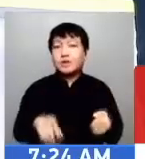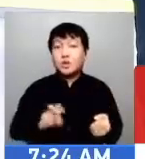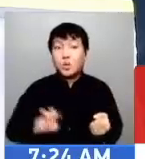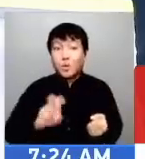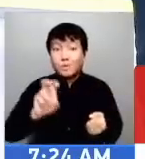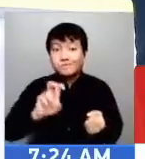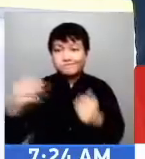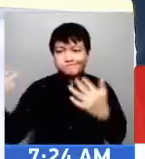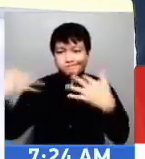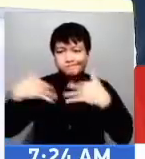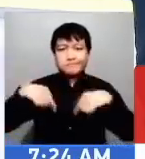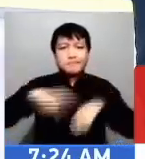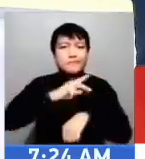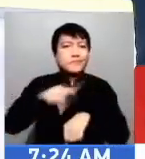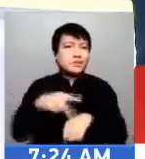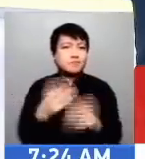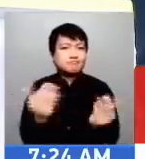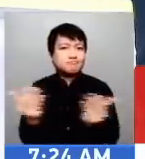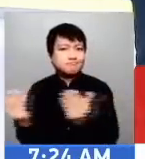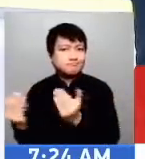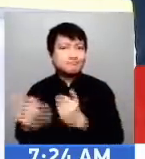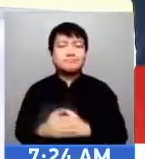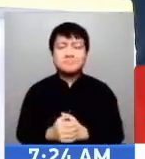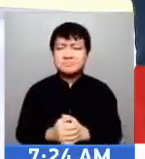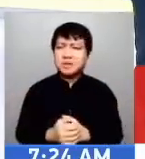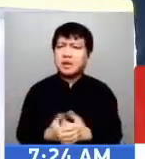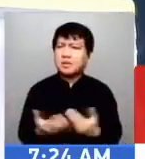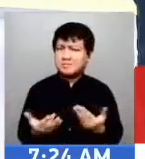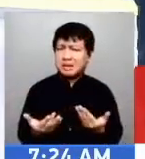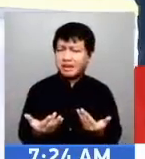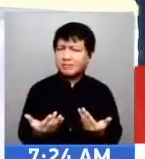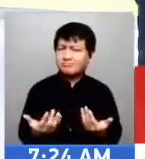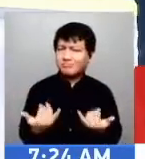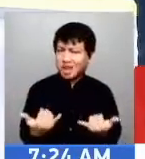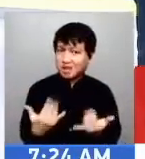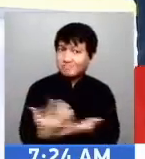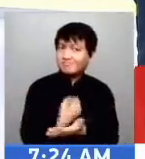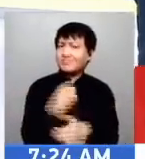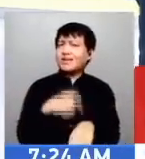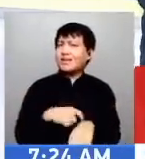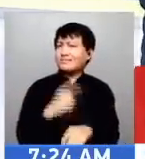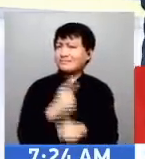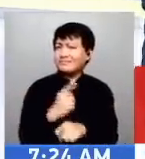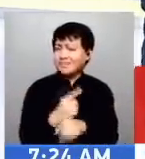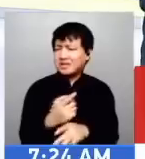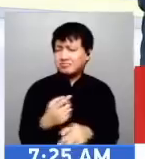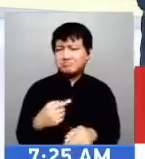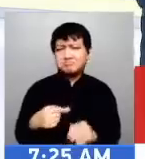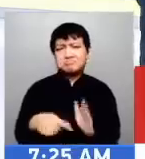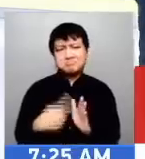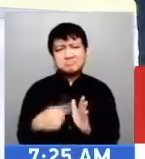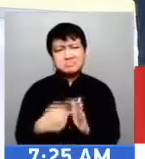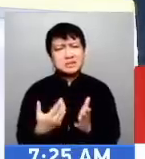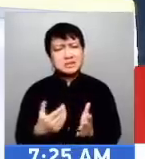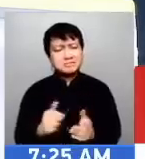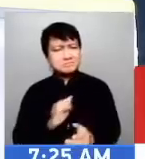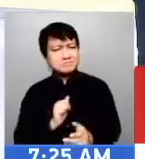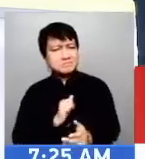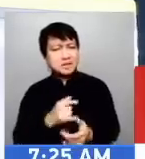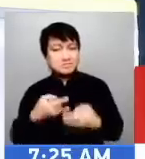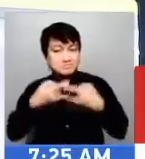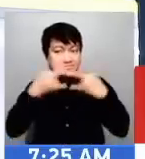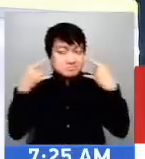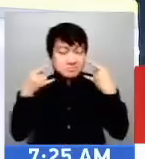bansa. Yan. Eh, siguro naman talaga it's about time, di ba? Minsan nakikita ko sariling responsibilidad ng mga turista. Oh. Kahit pa sabi